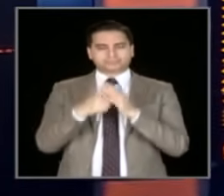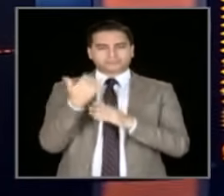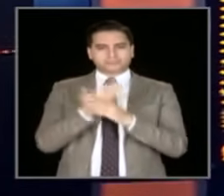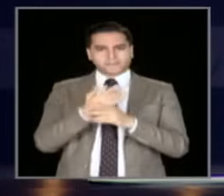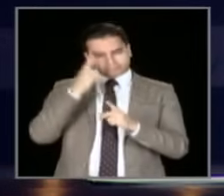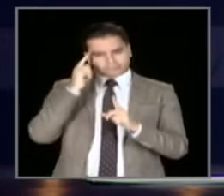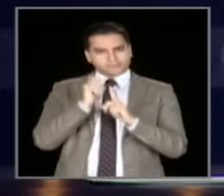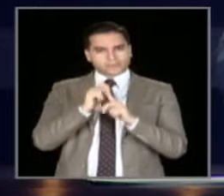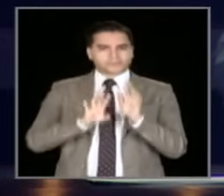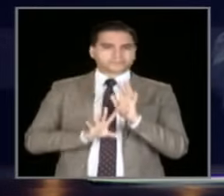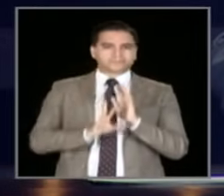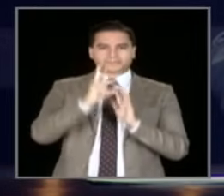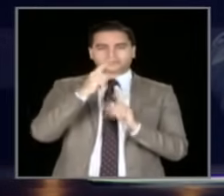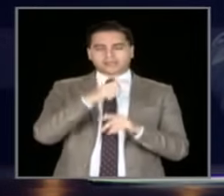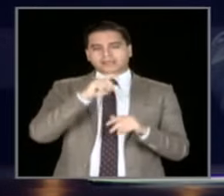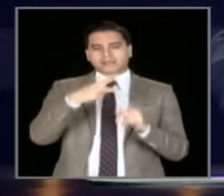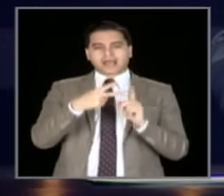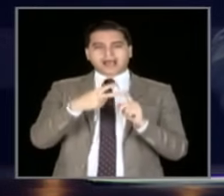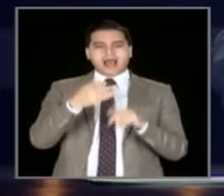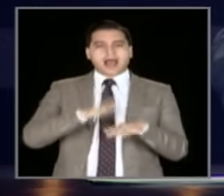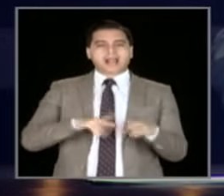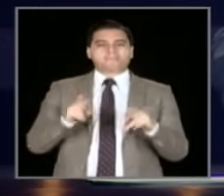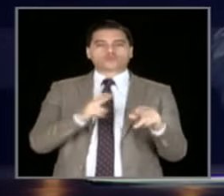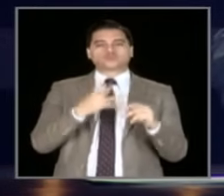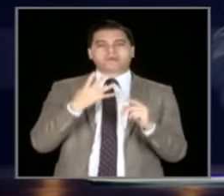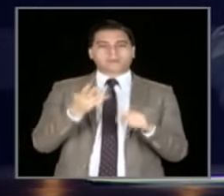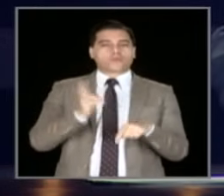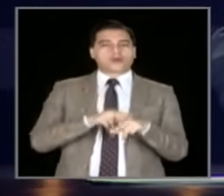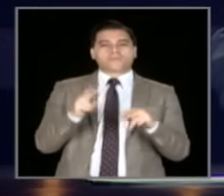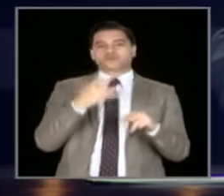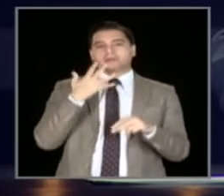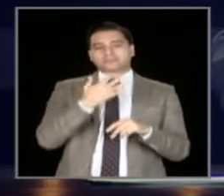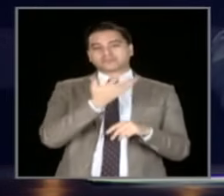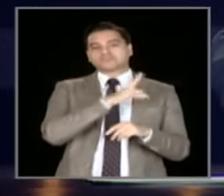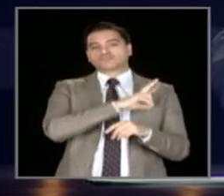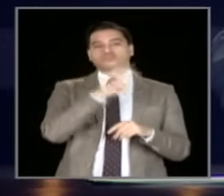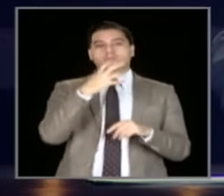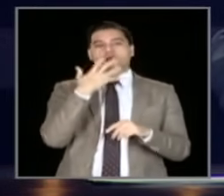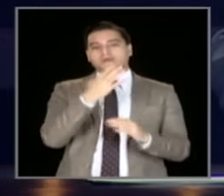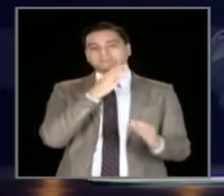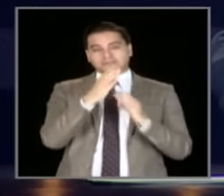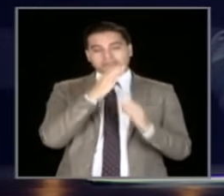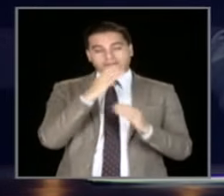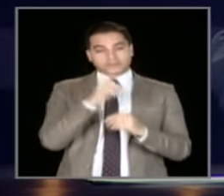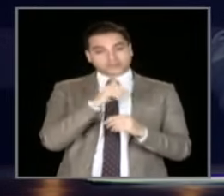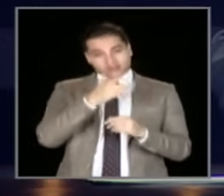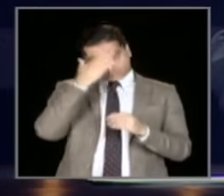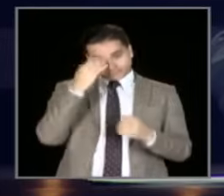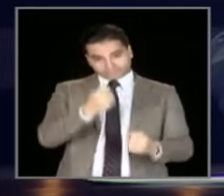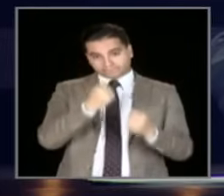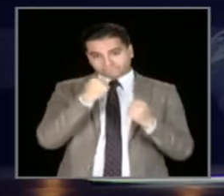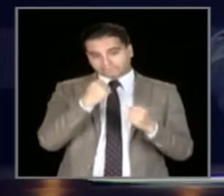لتصحيح المسار وأصيف الموسم الرابع والخامس 705 نقطة إجابات